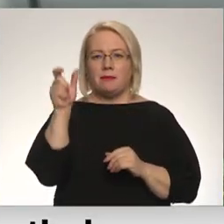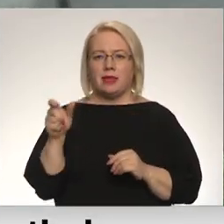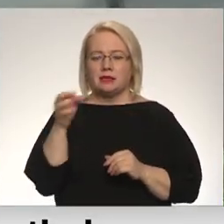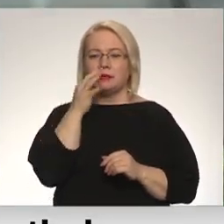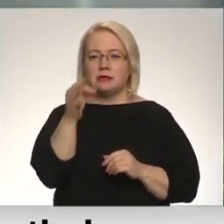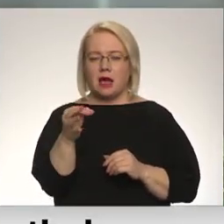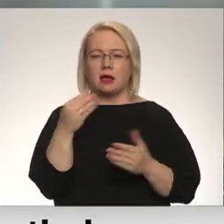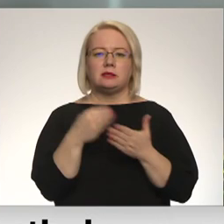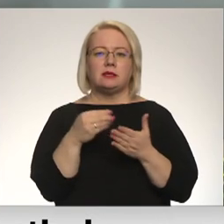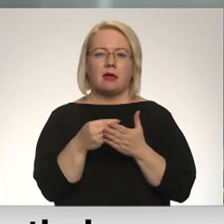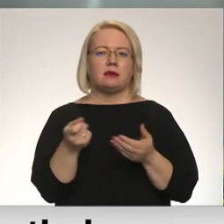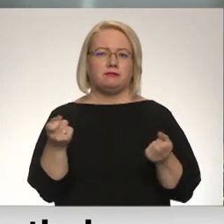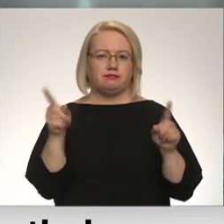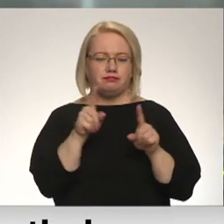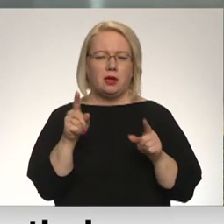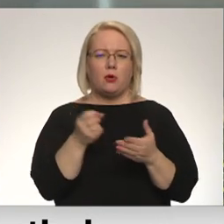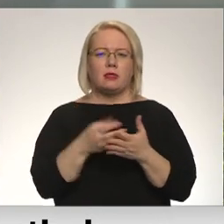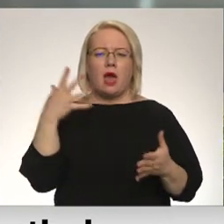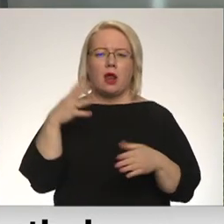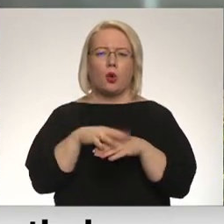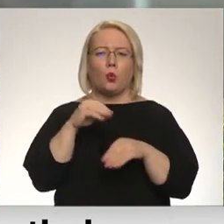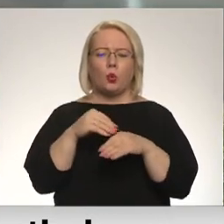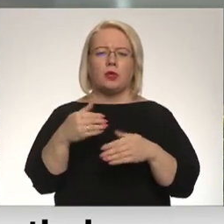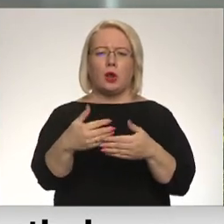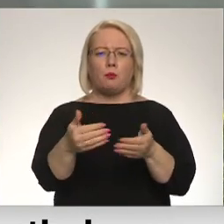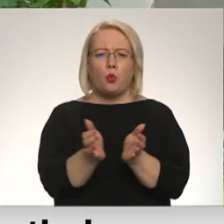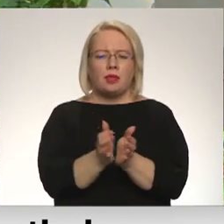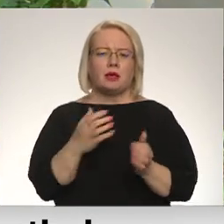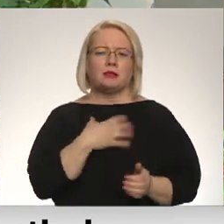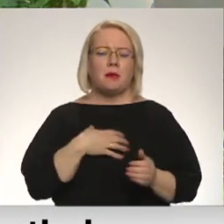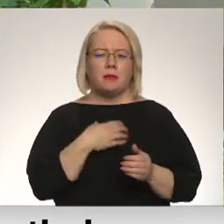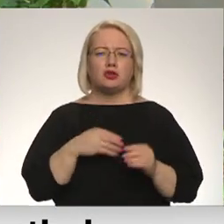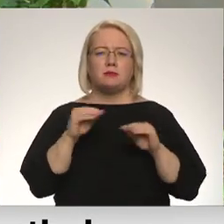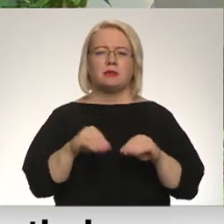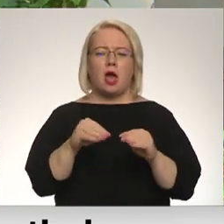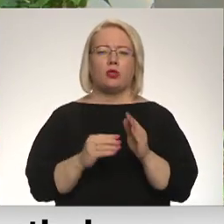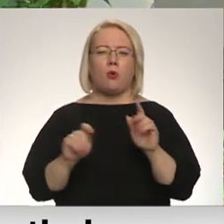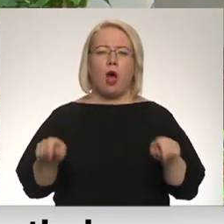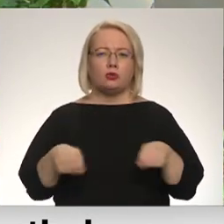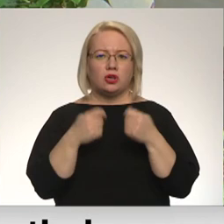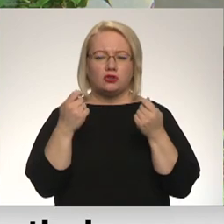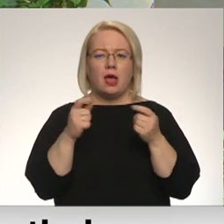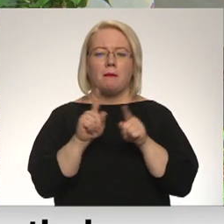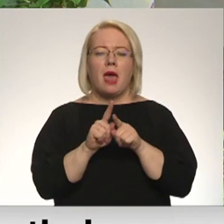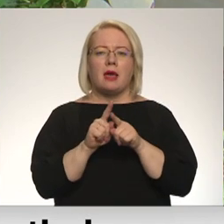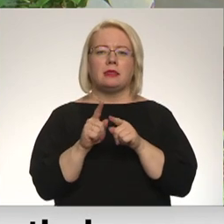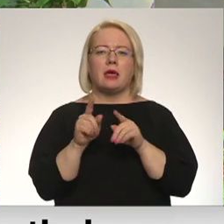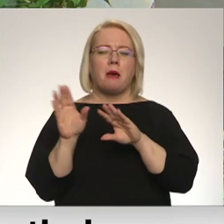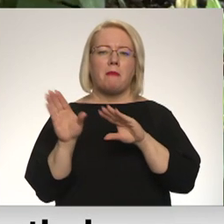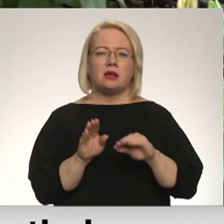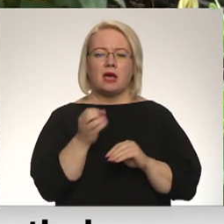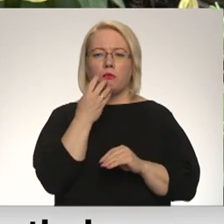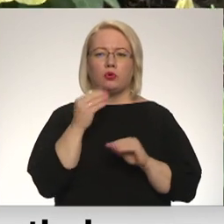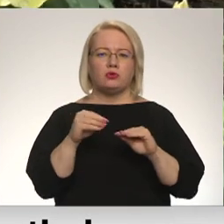ir cēlušās, jo dārgāk ir gan kūdra, gan podiņi, kas nepieciešams stādu audzēšanai, tomēr mazāk puķu stādu gan tāpēc